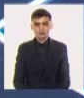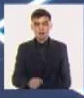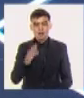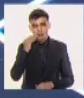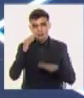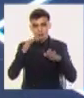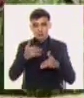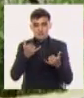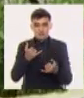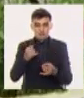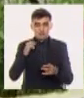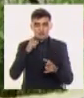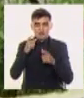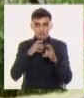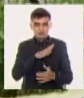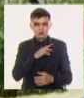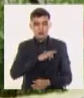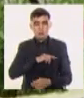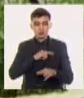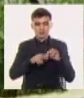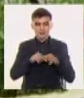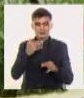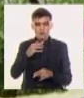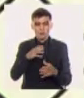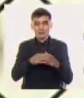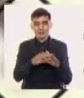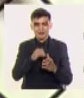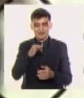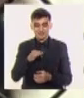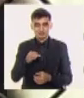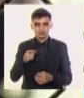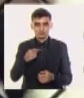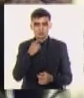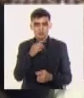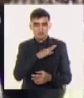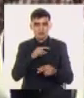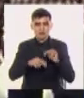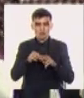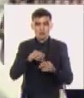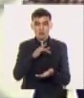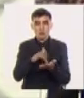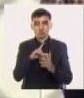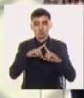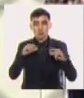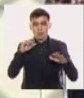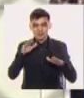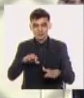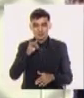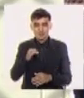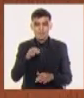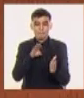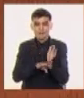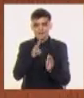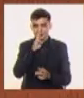А в Алматы сегодня шумели рабочие строительные бригады. Маляры-отделочники, трудившиеся на ремонте одной из городских школ, утверждают, что остались